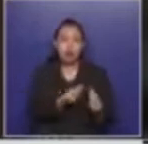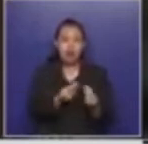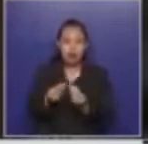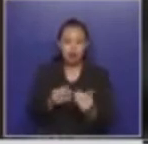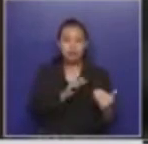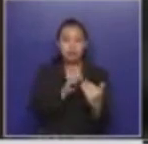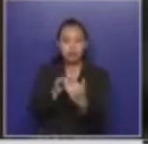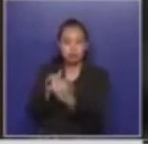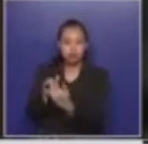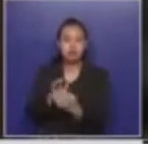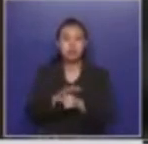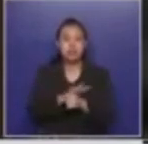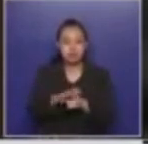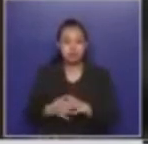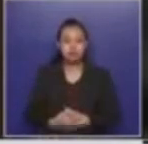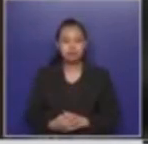มีตำนานครับ